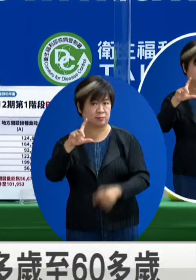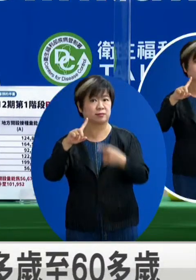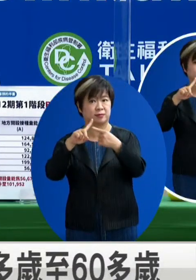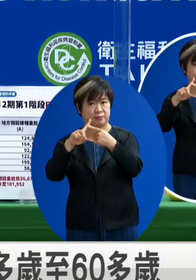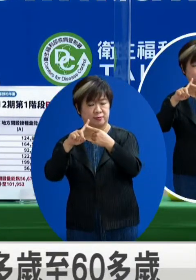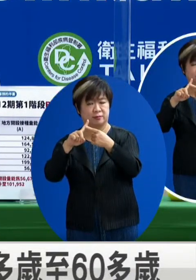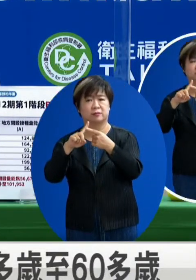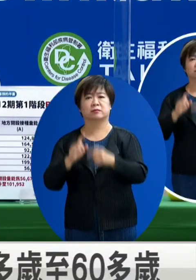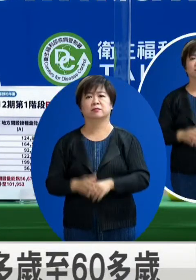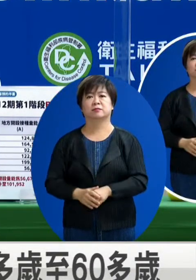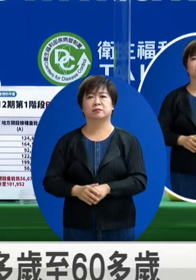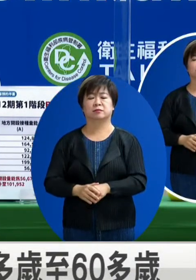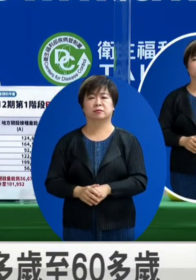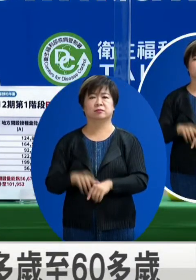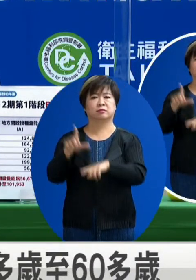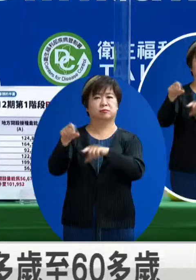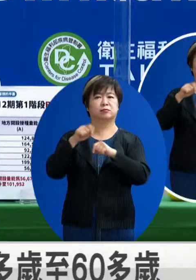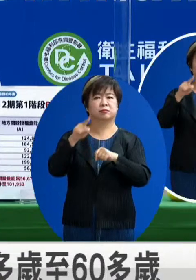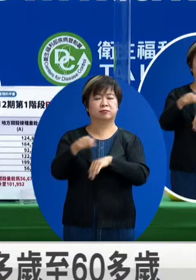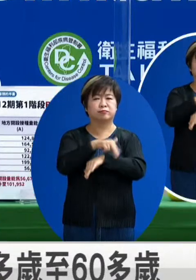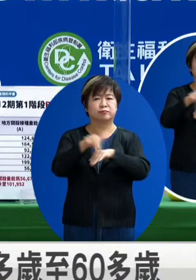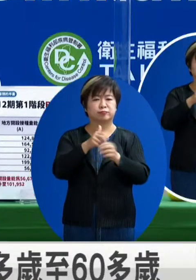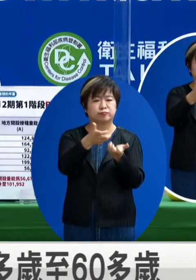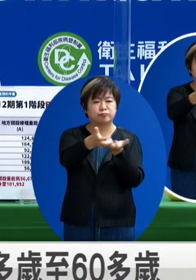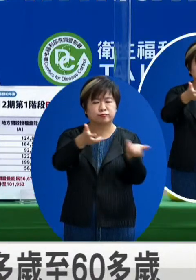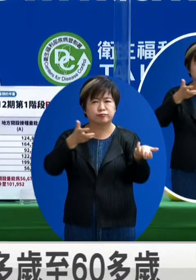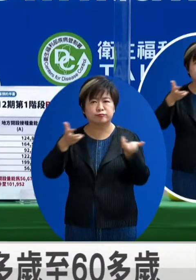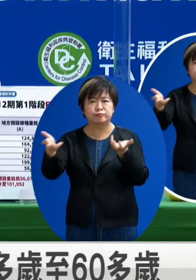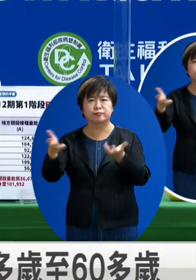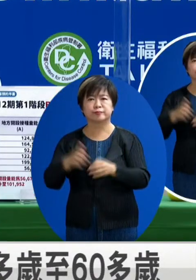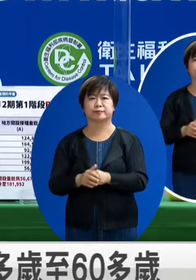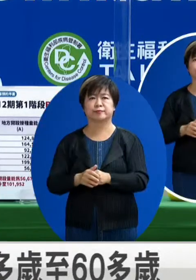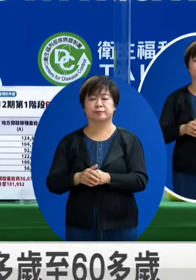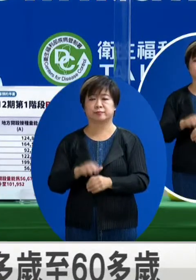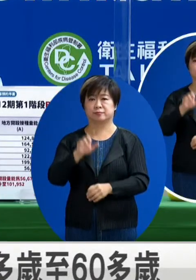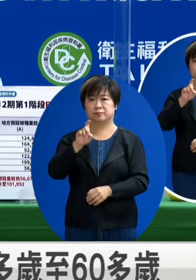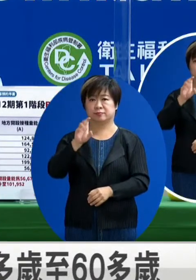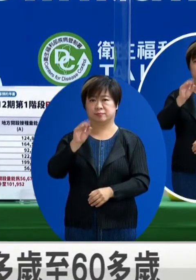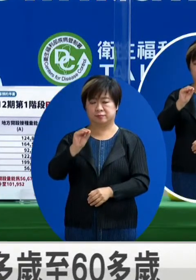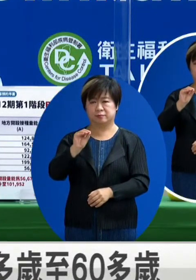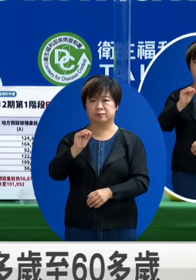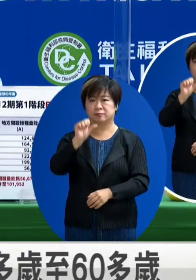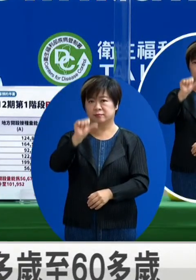105,477位，所以他就会去做量能的规划，他就会规划出